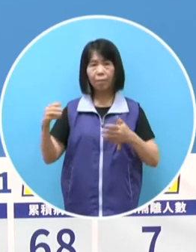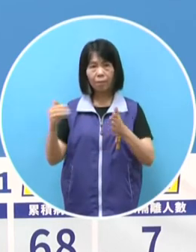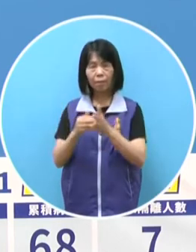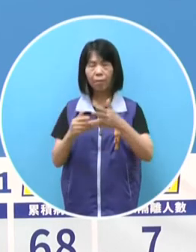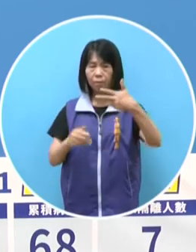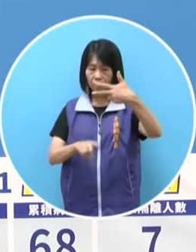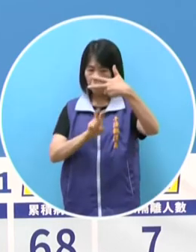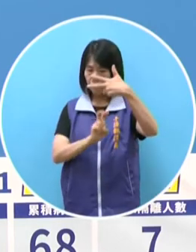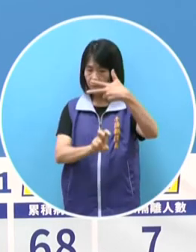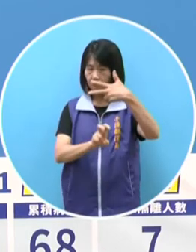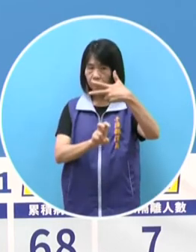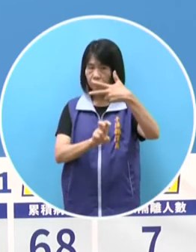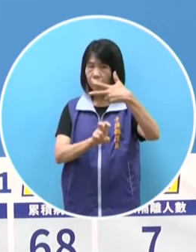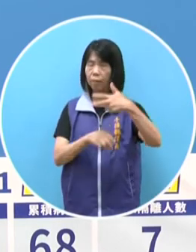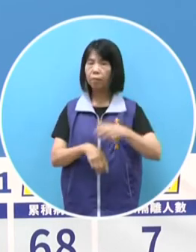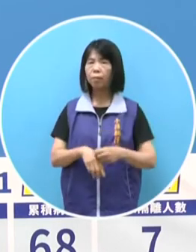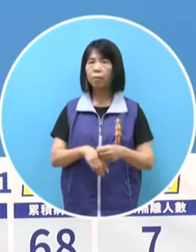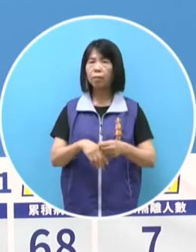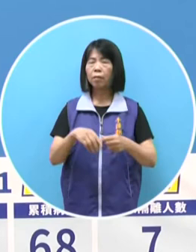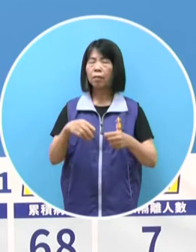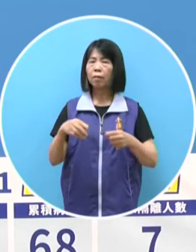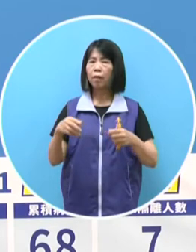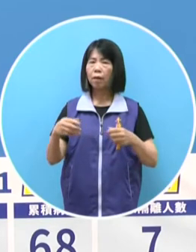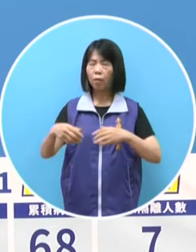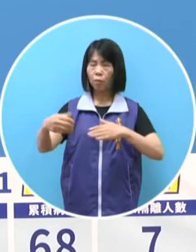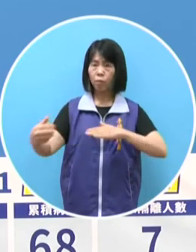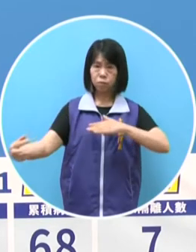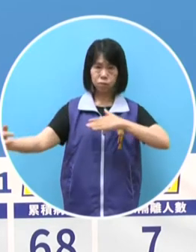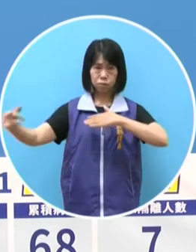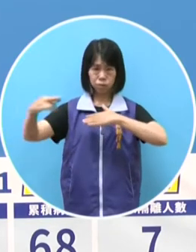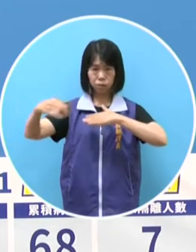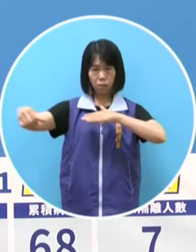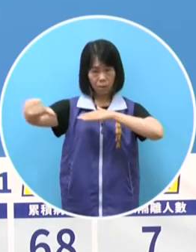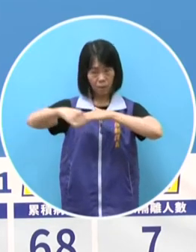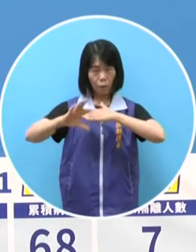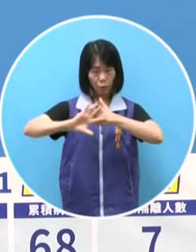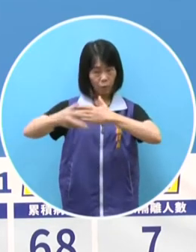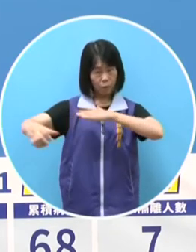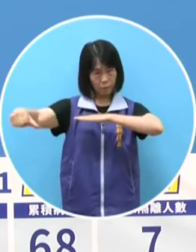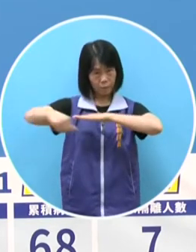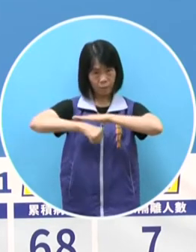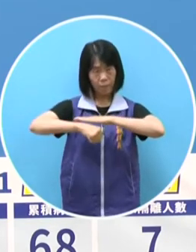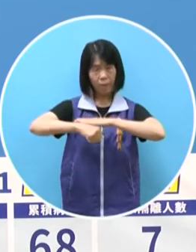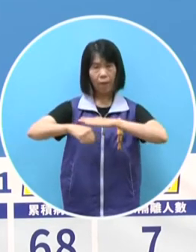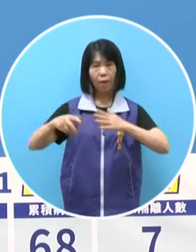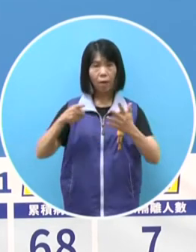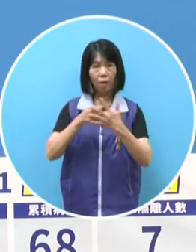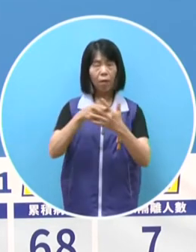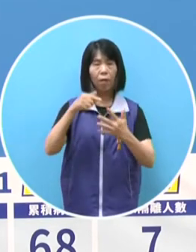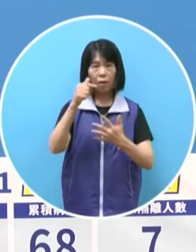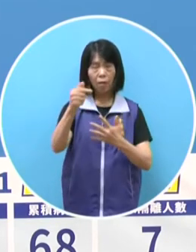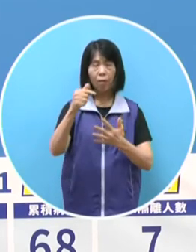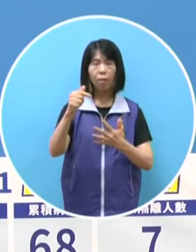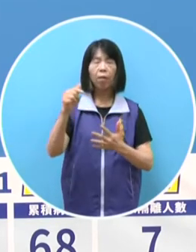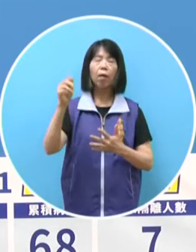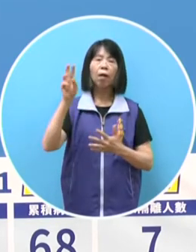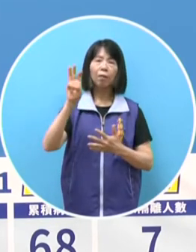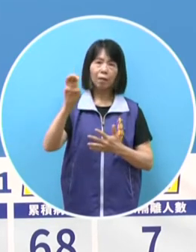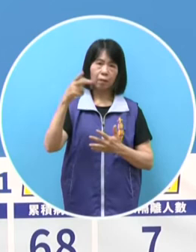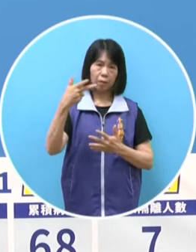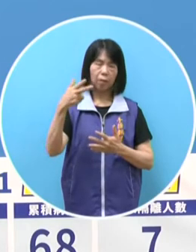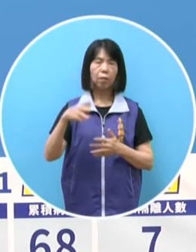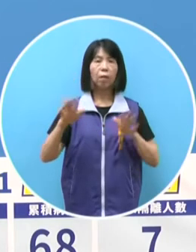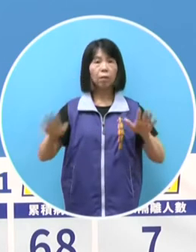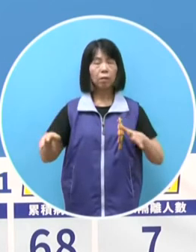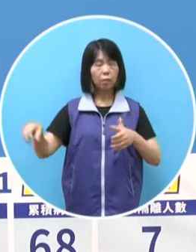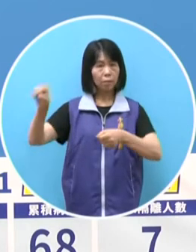经37名的境外确诊移入，而今天又增加了9名，